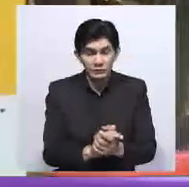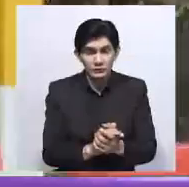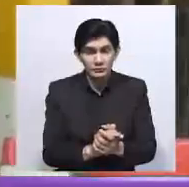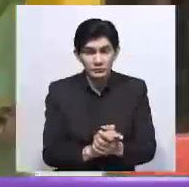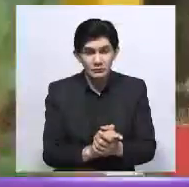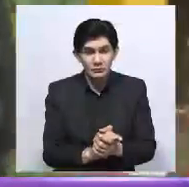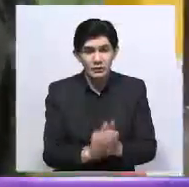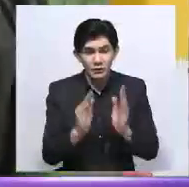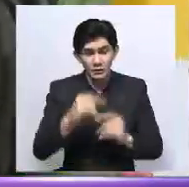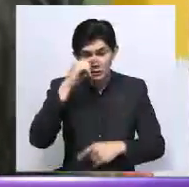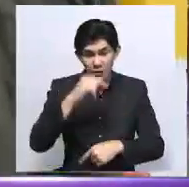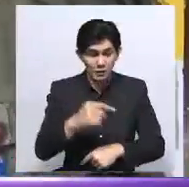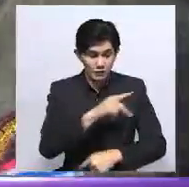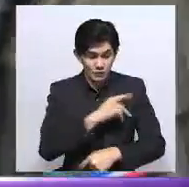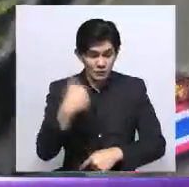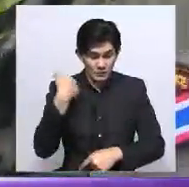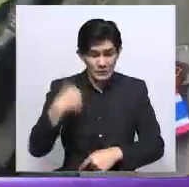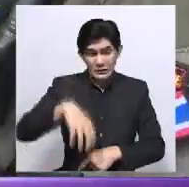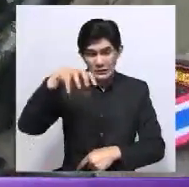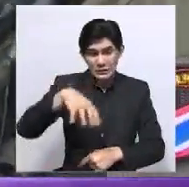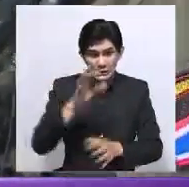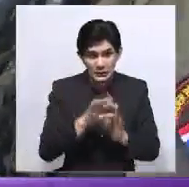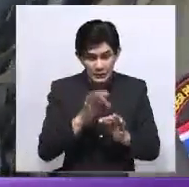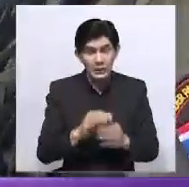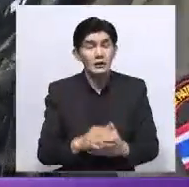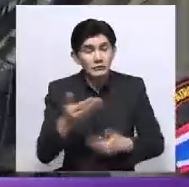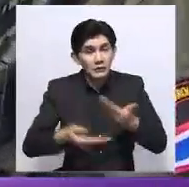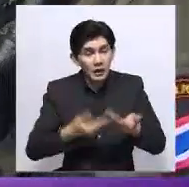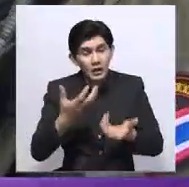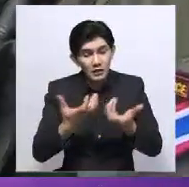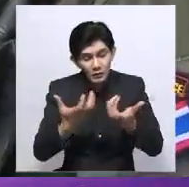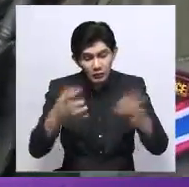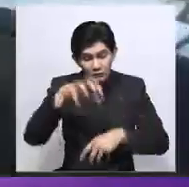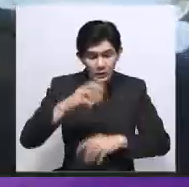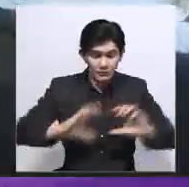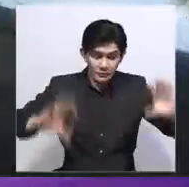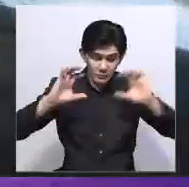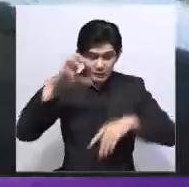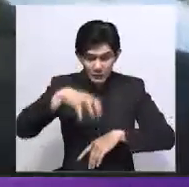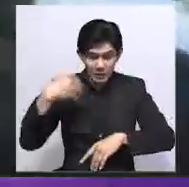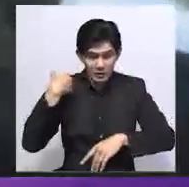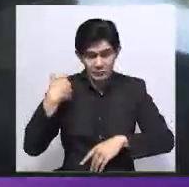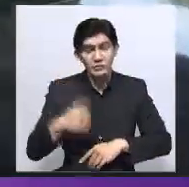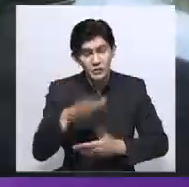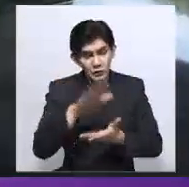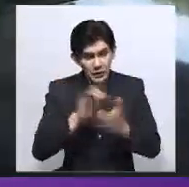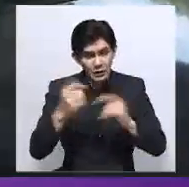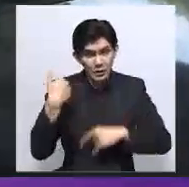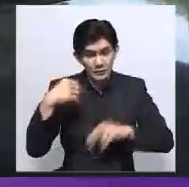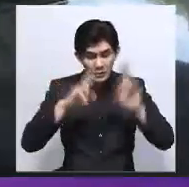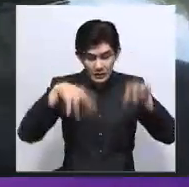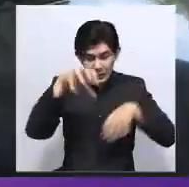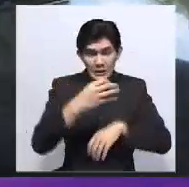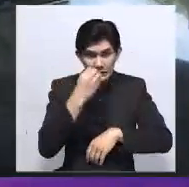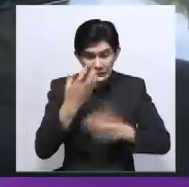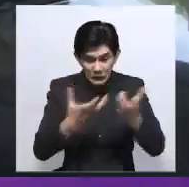ย่านชุมชนไทยพุทธการค้าธนาคารสิ่งสาธารณูปโภคสถานที่ราชการสถานประกอบการร้านอ